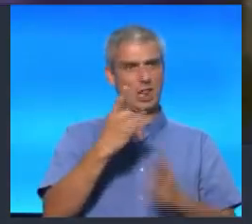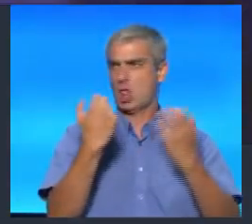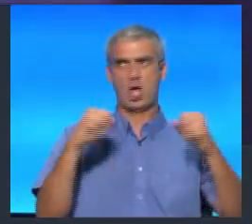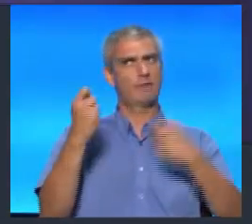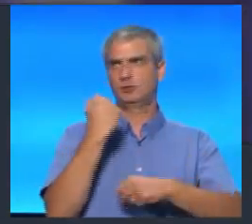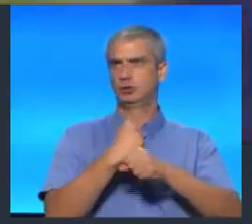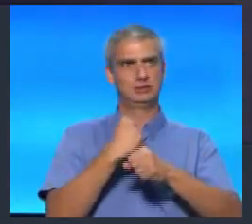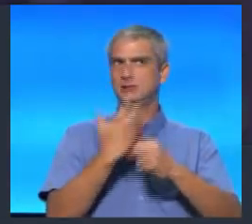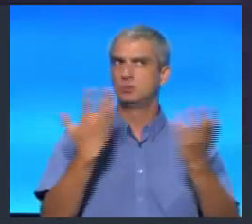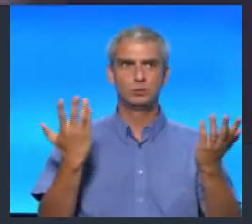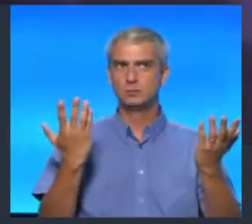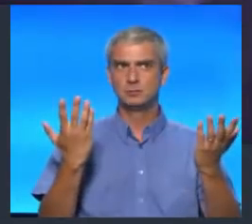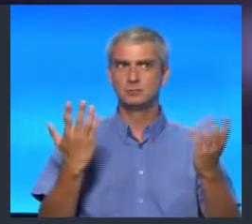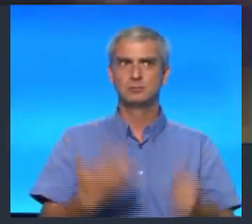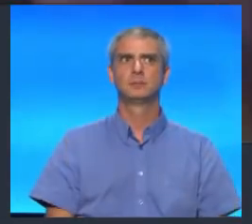העיסוק.